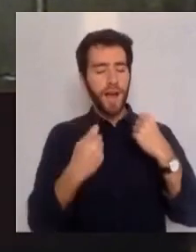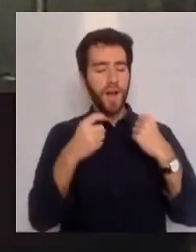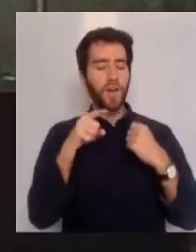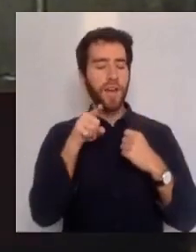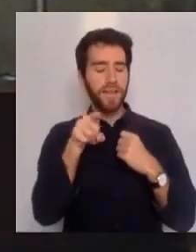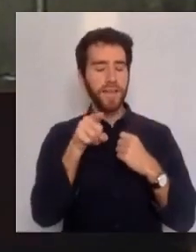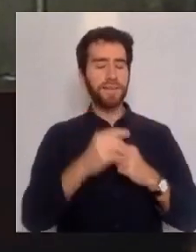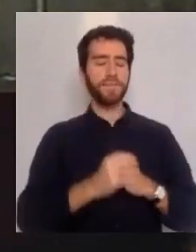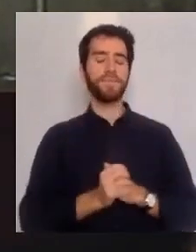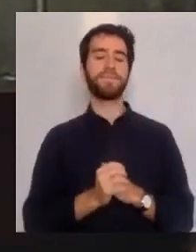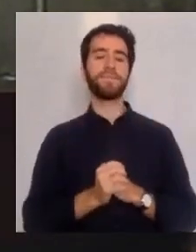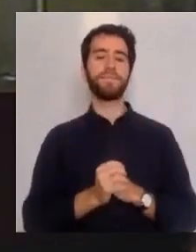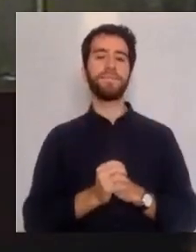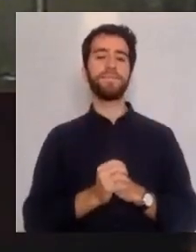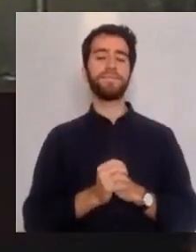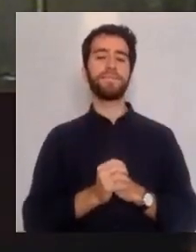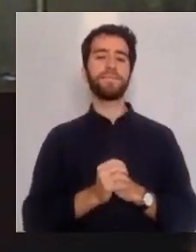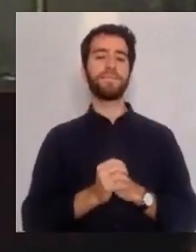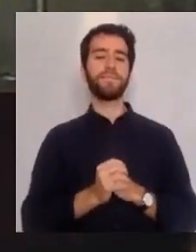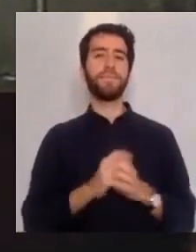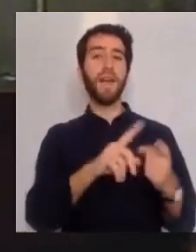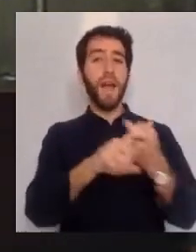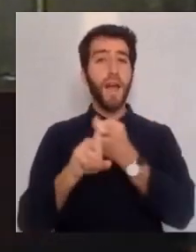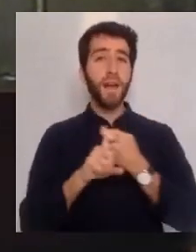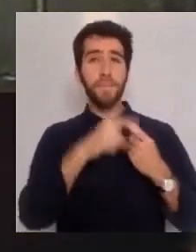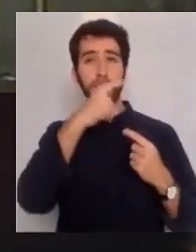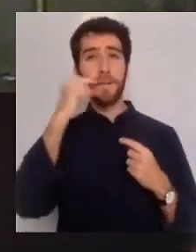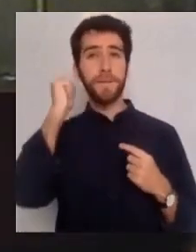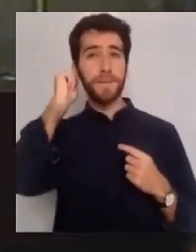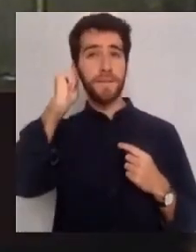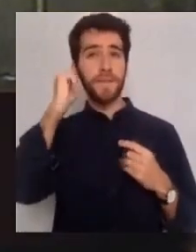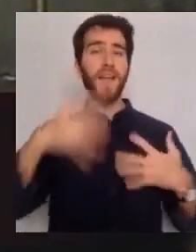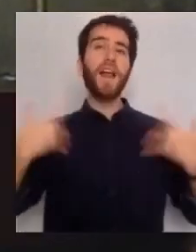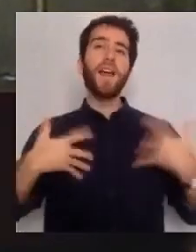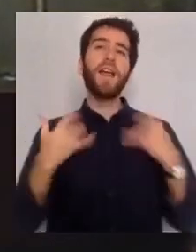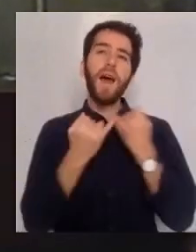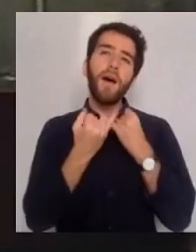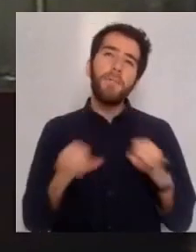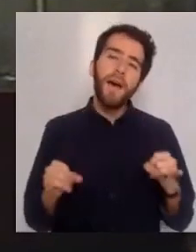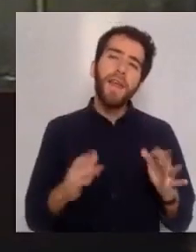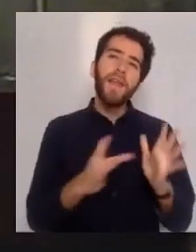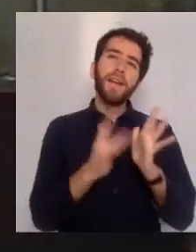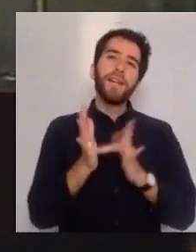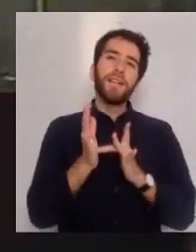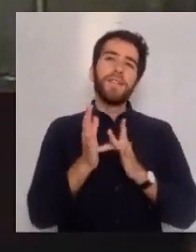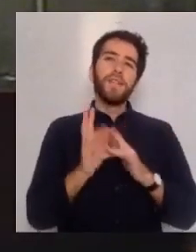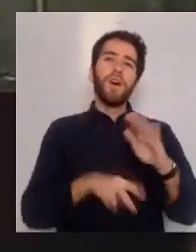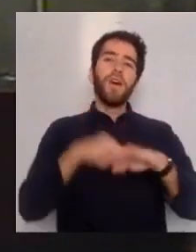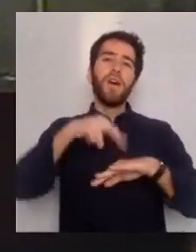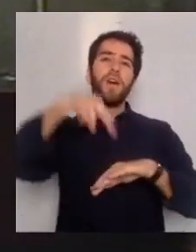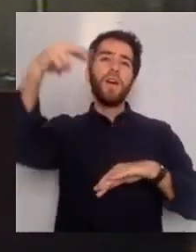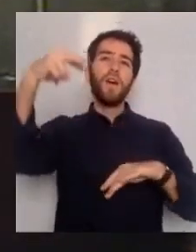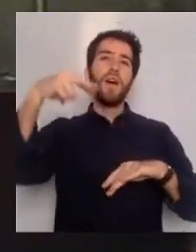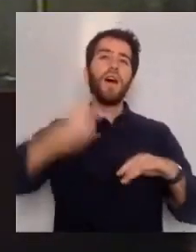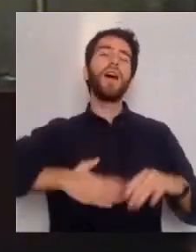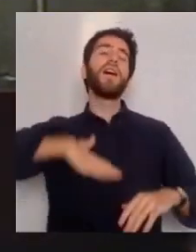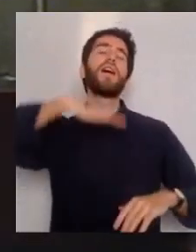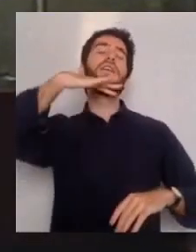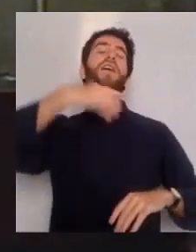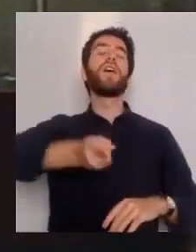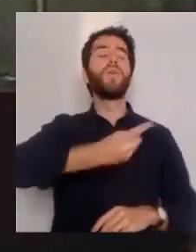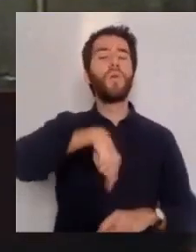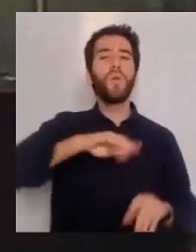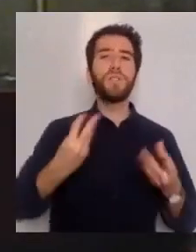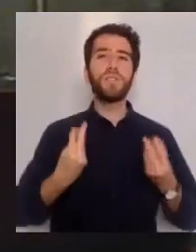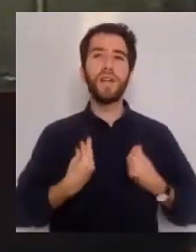Germans, que l'alegria i la pau de Crist ressuscitat omplin les nostres vides i